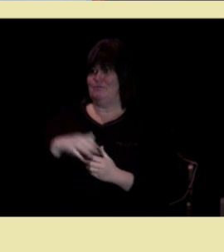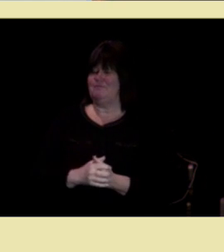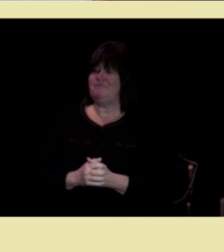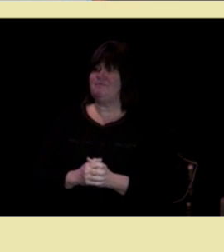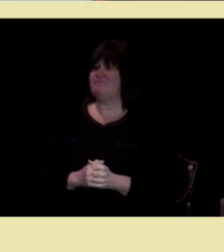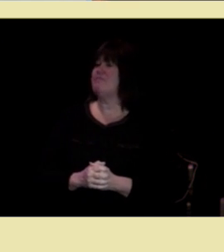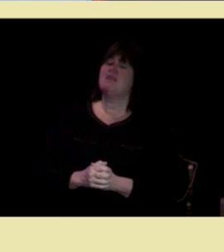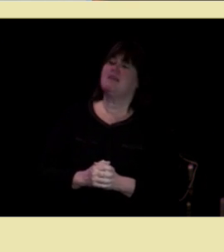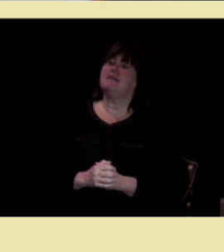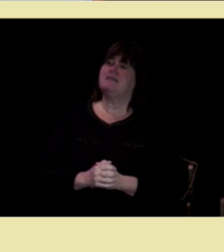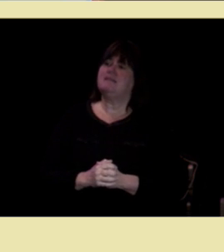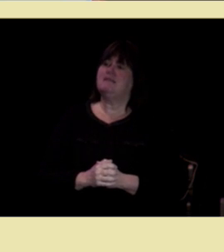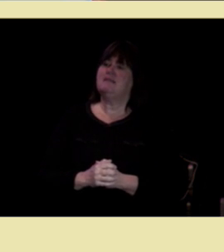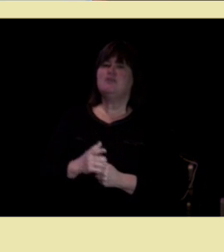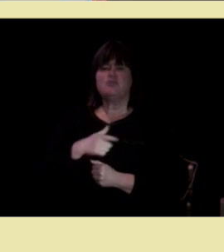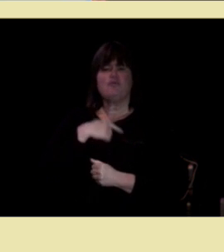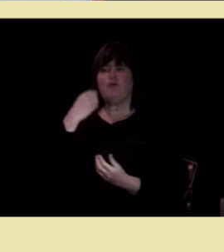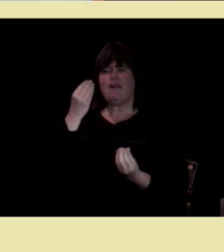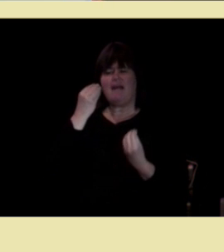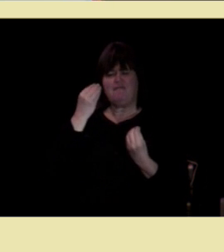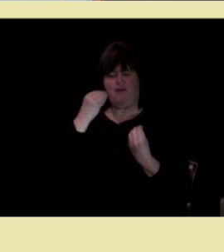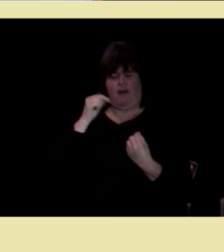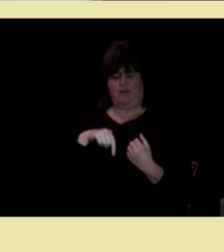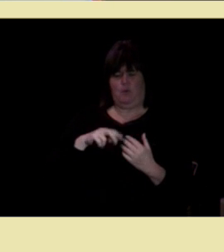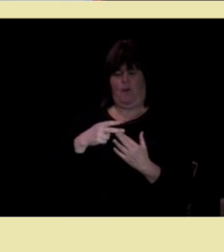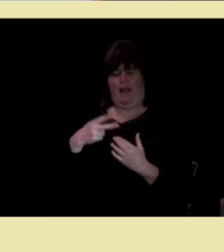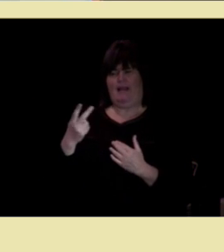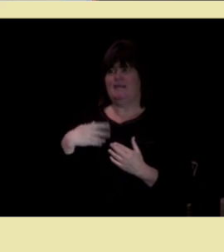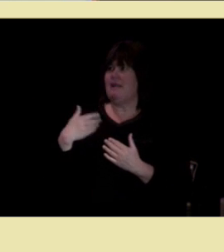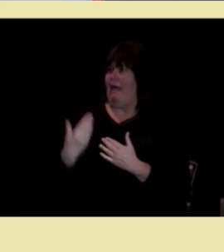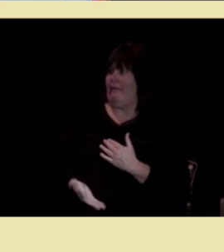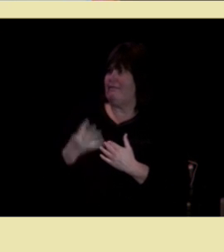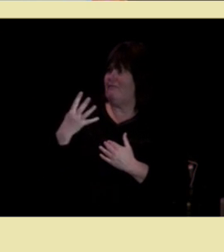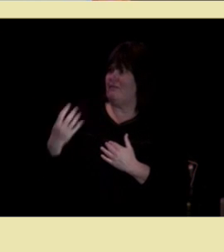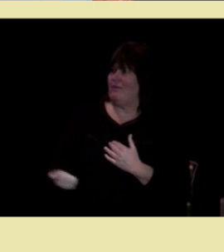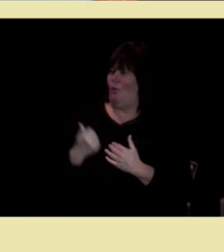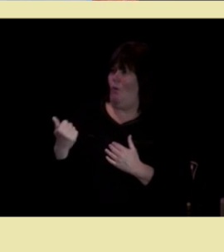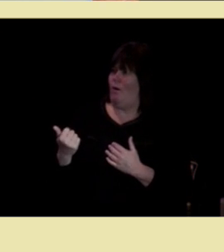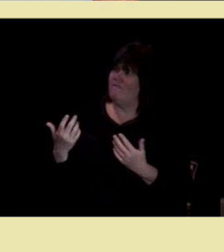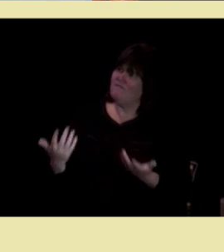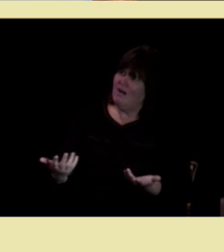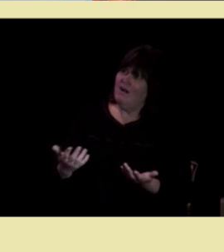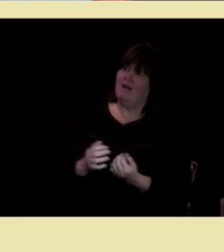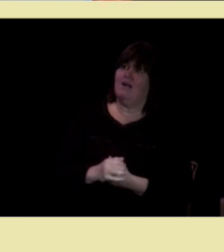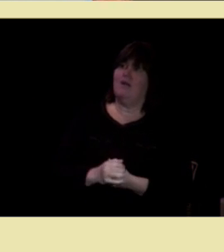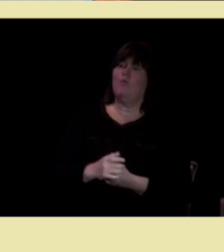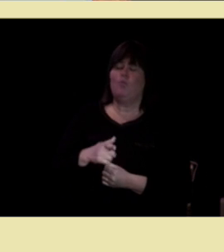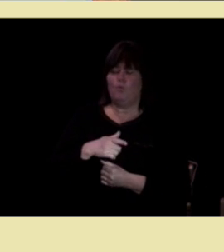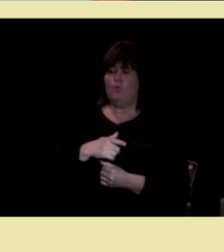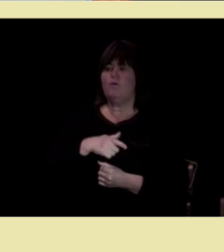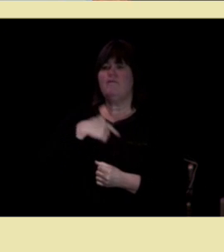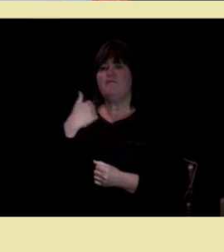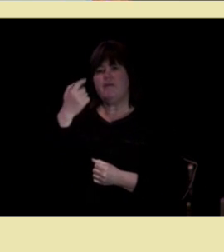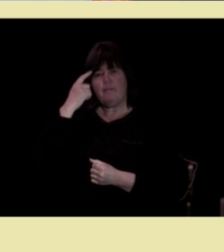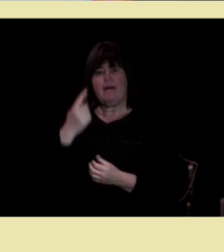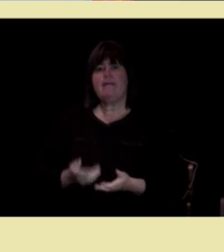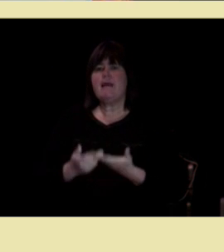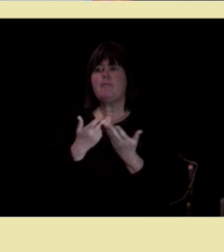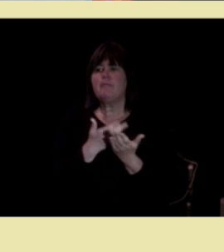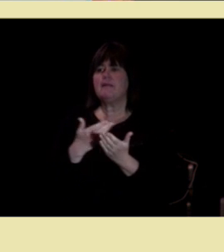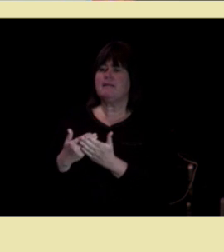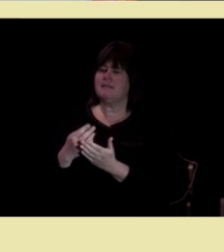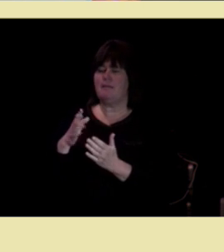Så hva er våre erfaringer ellers etter 4 år? Vi mener jo at hjelpetjenestene er blitt mye mer